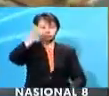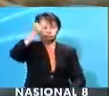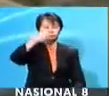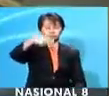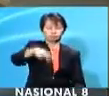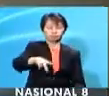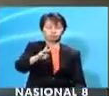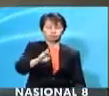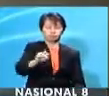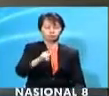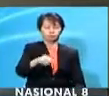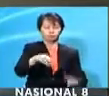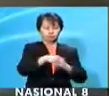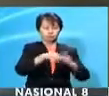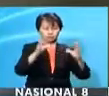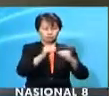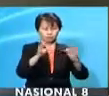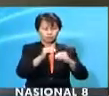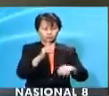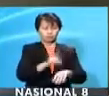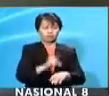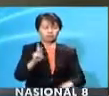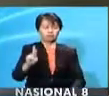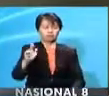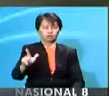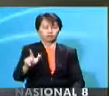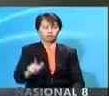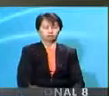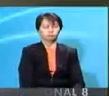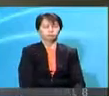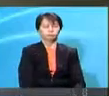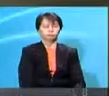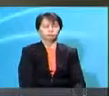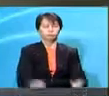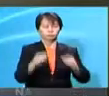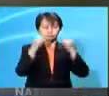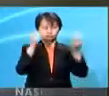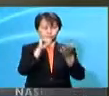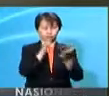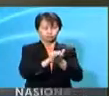PWTC sempena persidangan tersebut di Ibu Negara. Pada majlis